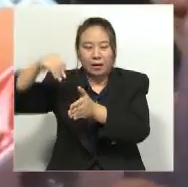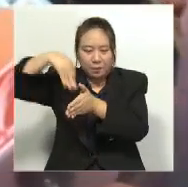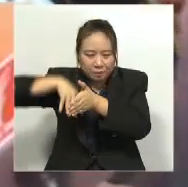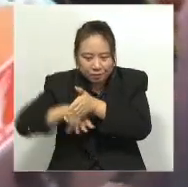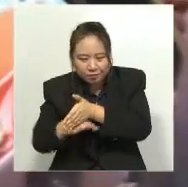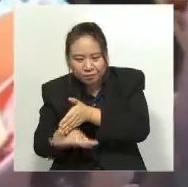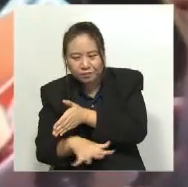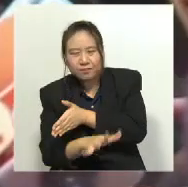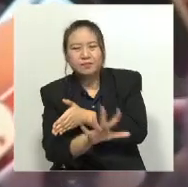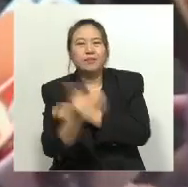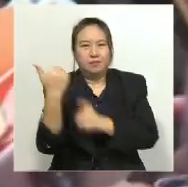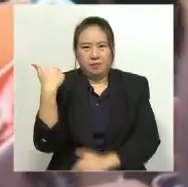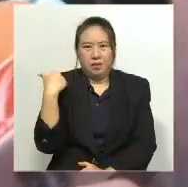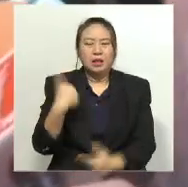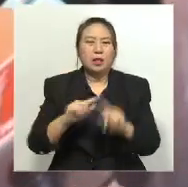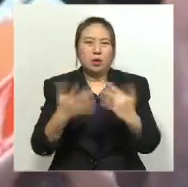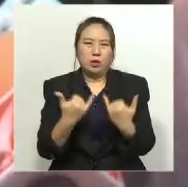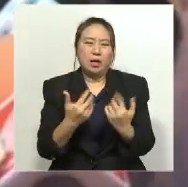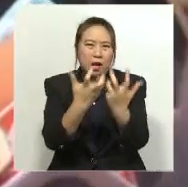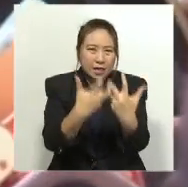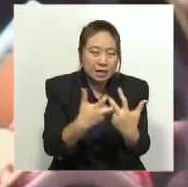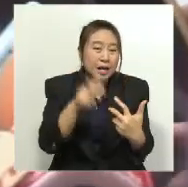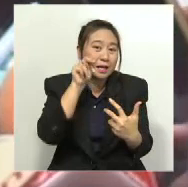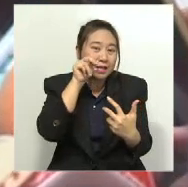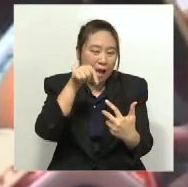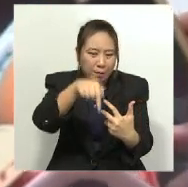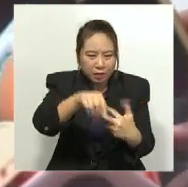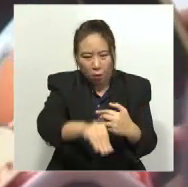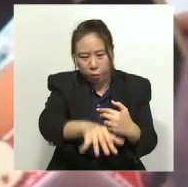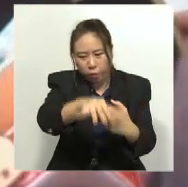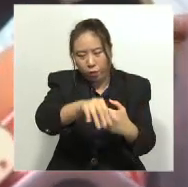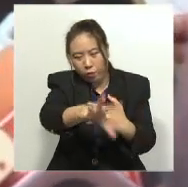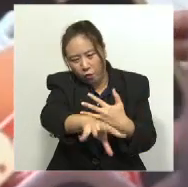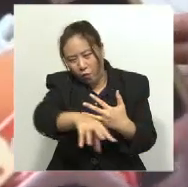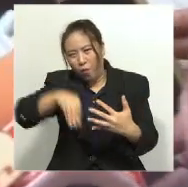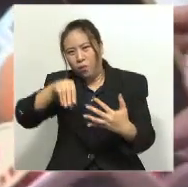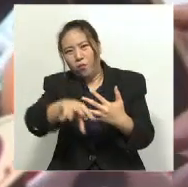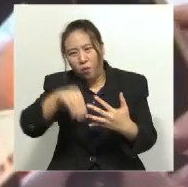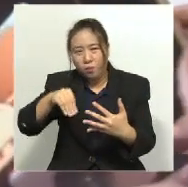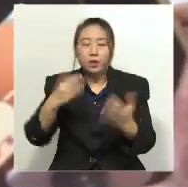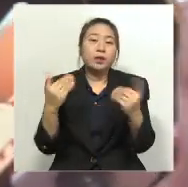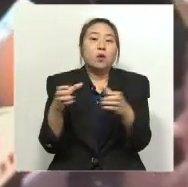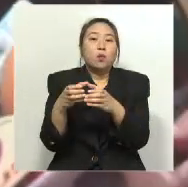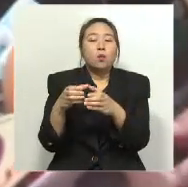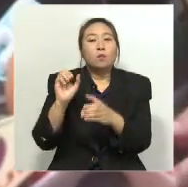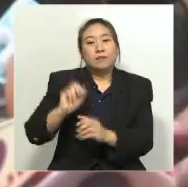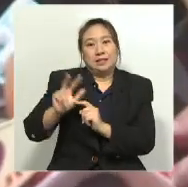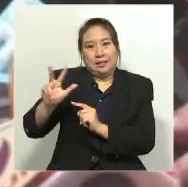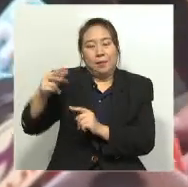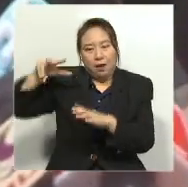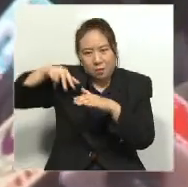นะครับระบบสูบน้ำพยายามทำเต็มที่ซีลก็ชุดที่3ละที่เข้าไปพยายามเจาะให้ได้เพราะว่าเราอย่างที่บอกฮะ